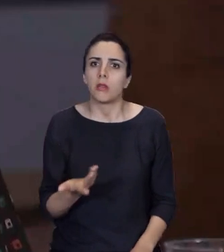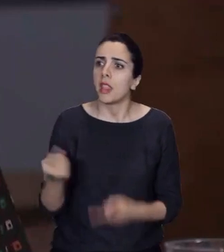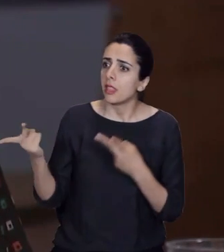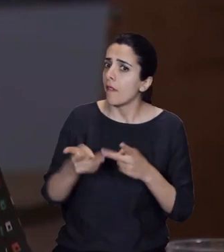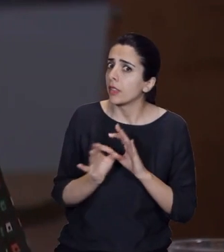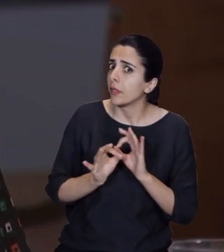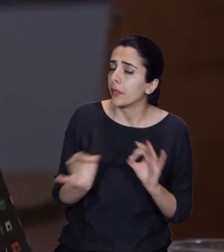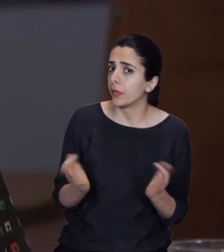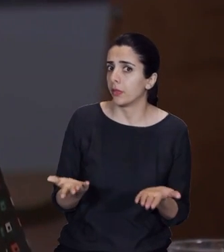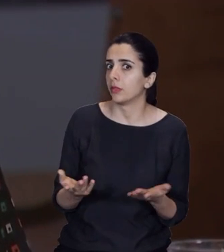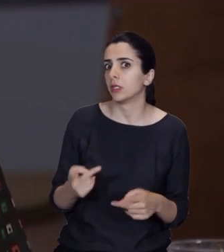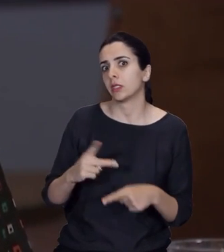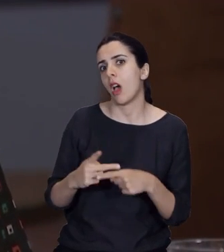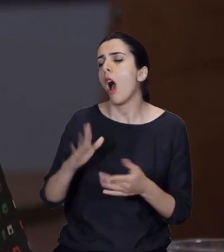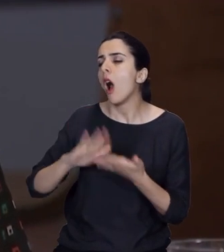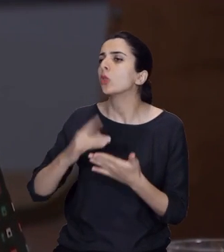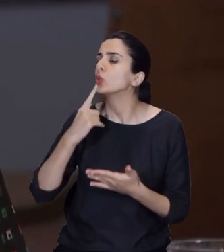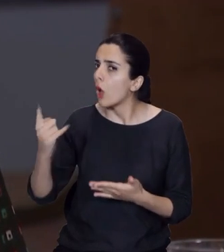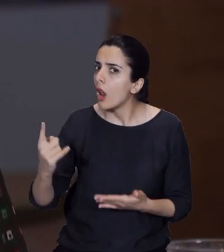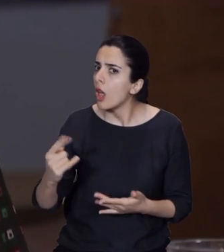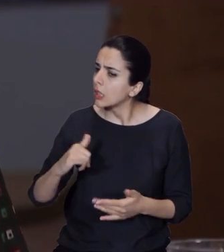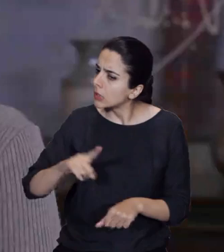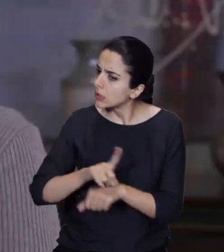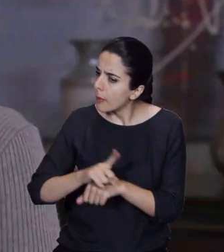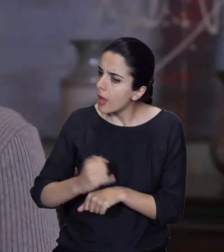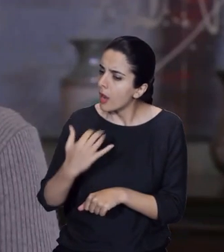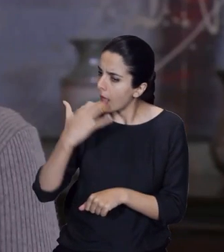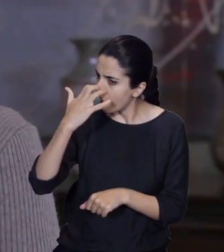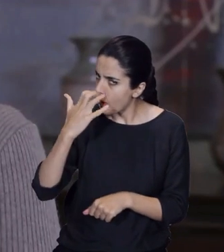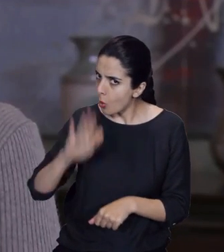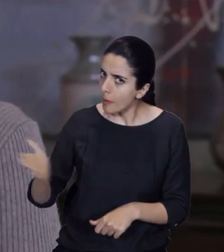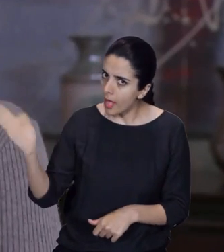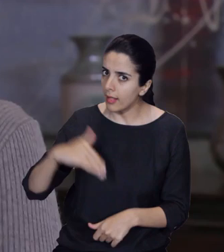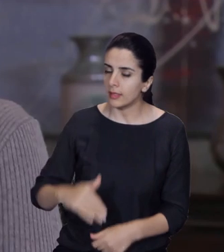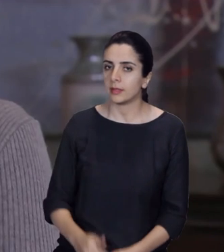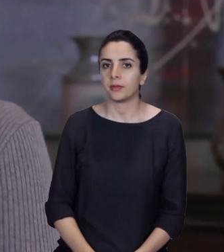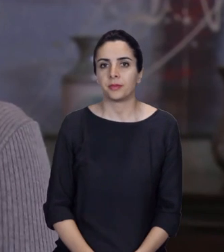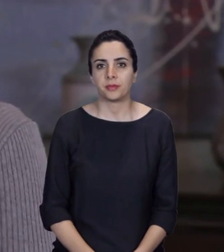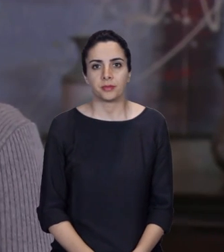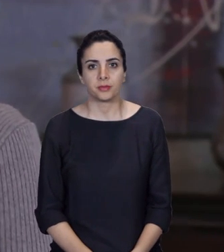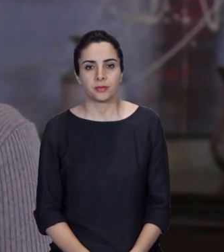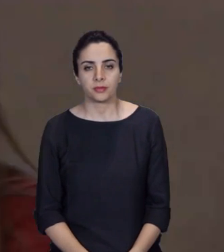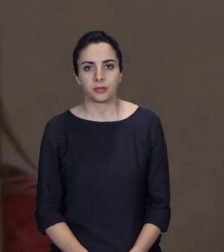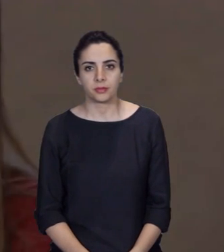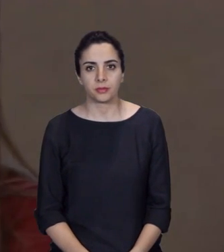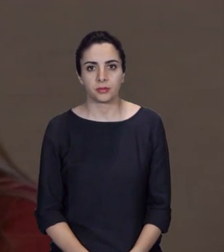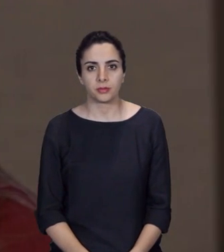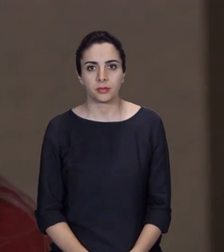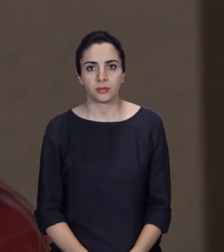davet etmediniz. Zehra'cığım arkadaşına söyle, en kısa zamanda bekliyoruz. Zehra Ömer'e